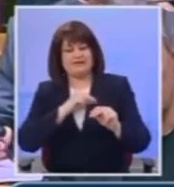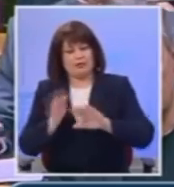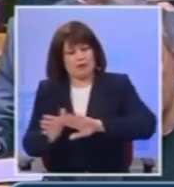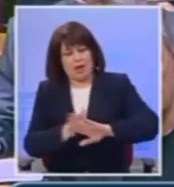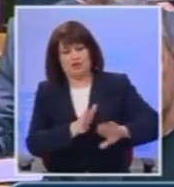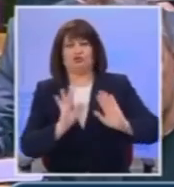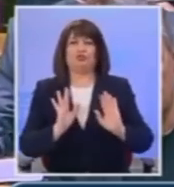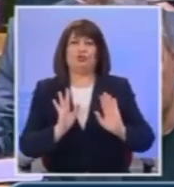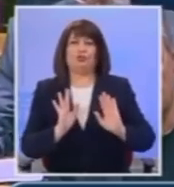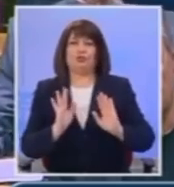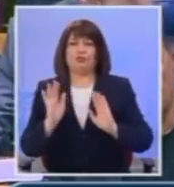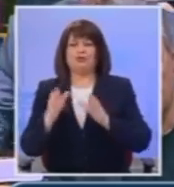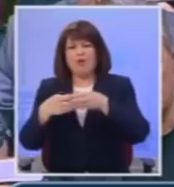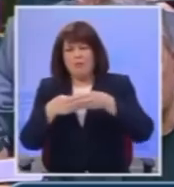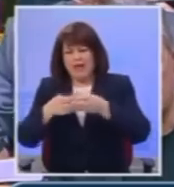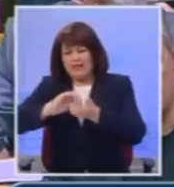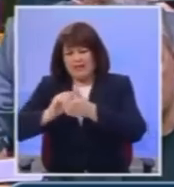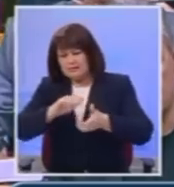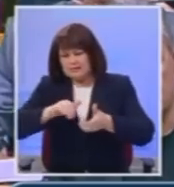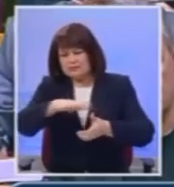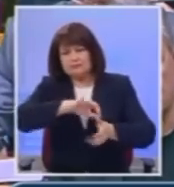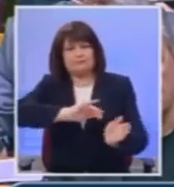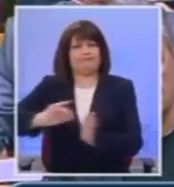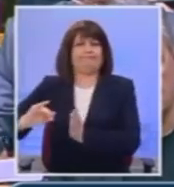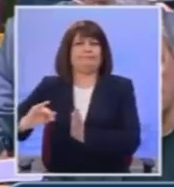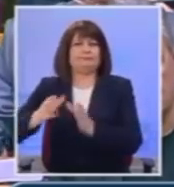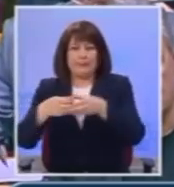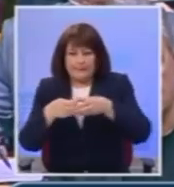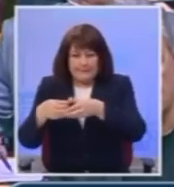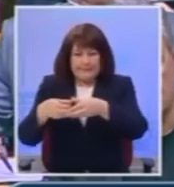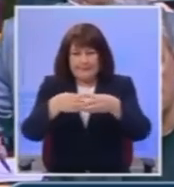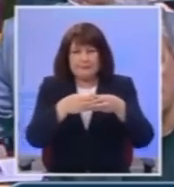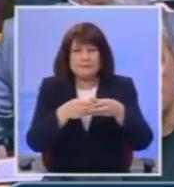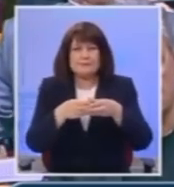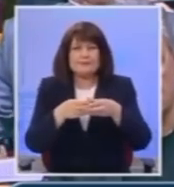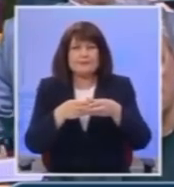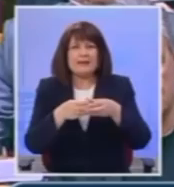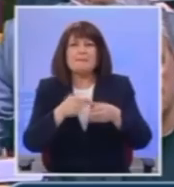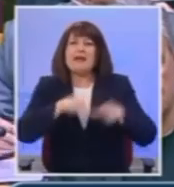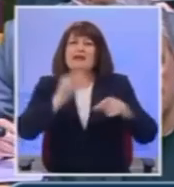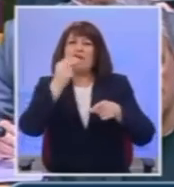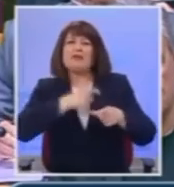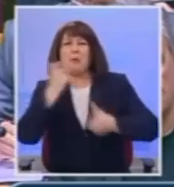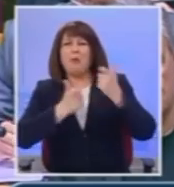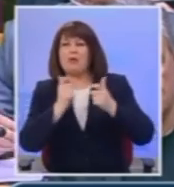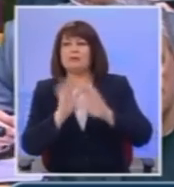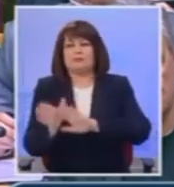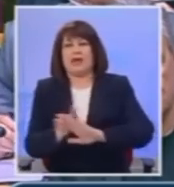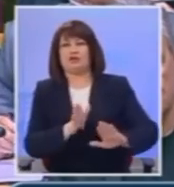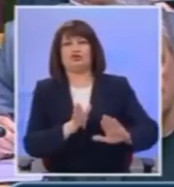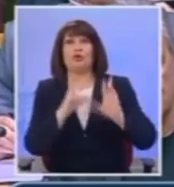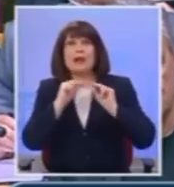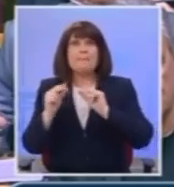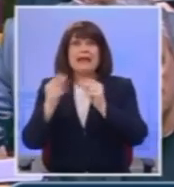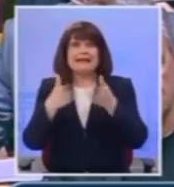να παραμερίσετε τις συντεχνίες, να παραμερίσετε τις κλειστές συνιστώσεις του κόμματός σας και να συνομιλήσετε με την